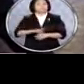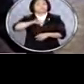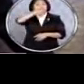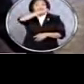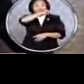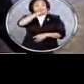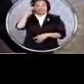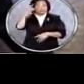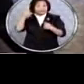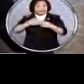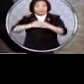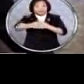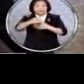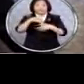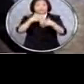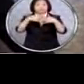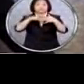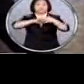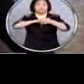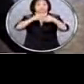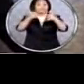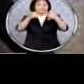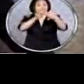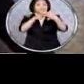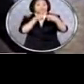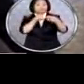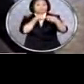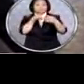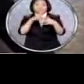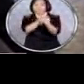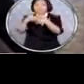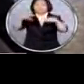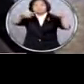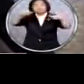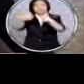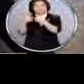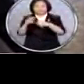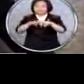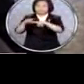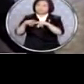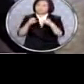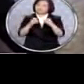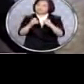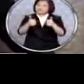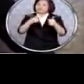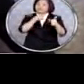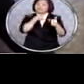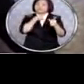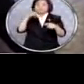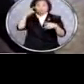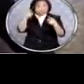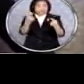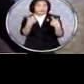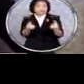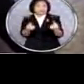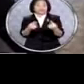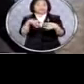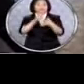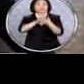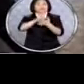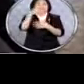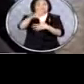个民主的程序，也就是说我们希望所有的台湾人坐下来好好的谈，我们有的共同的共识我们再